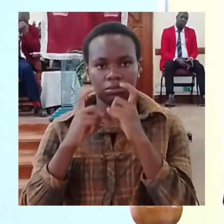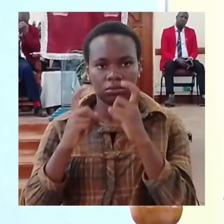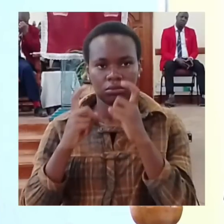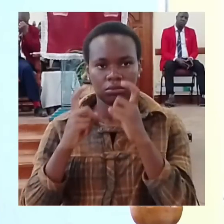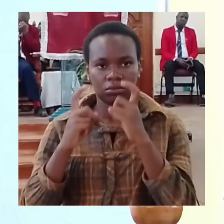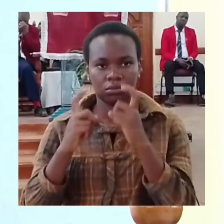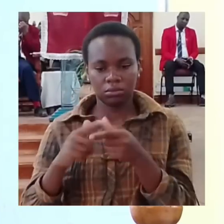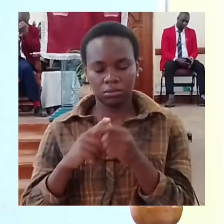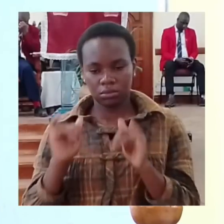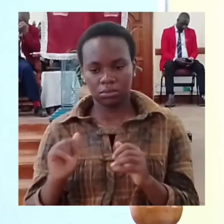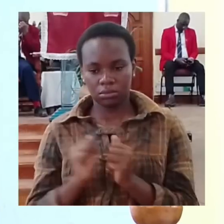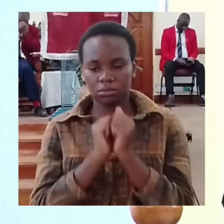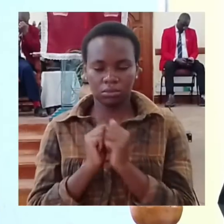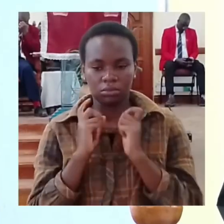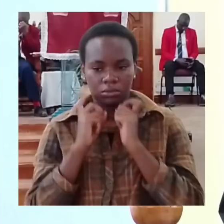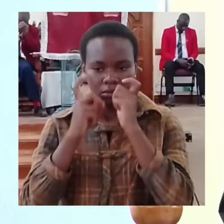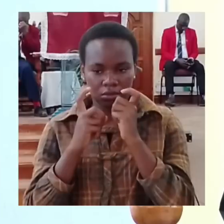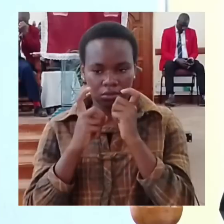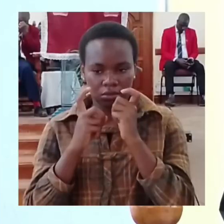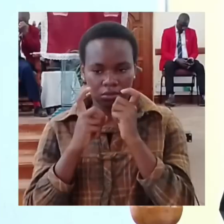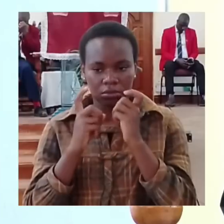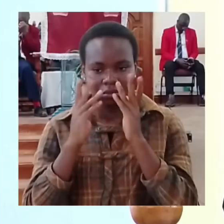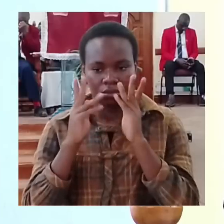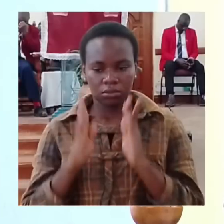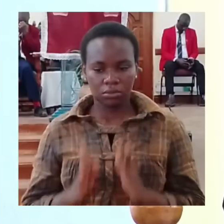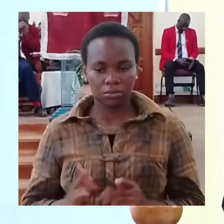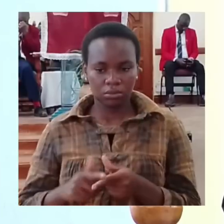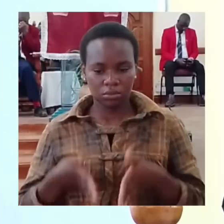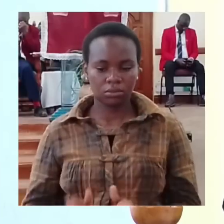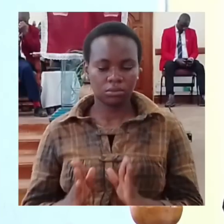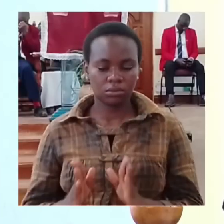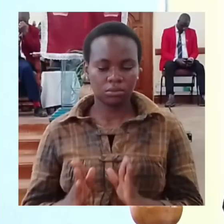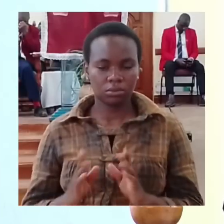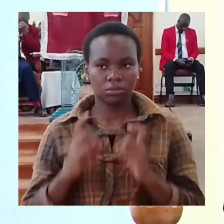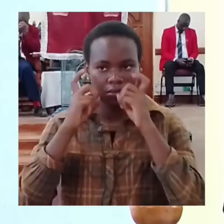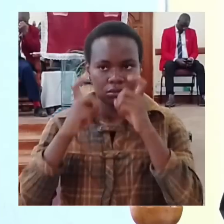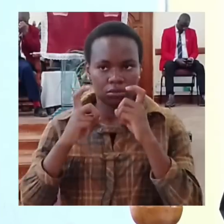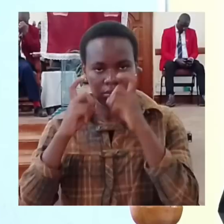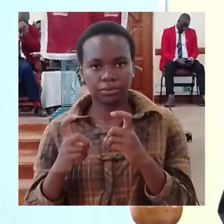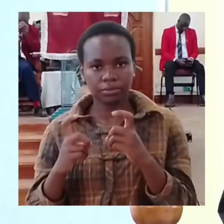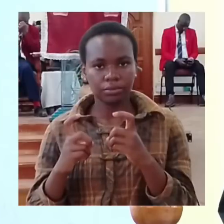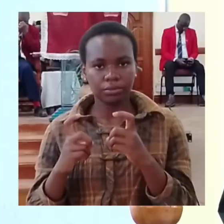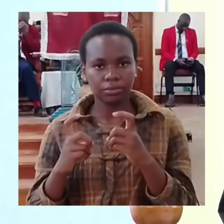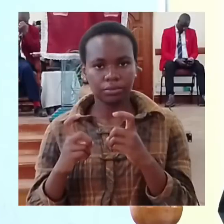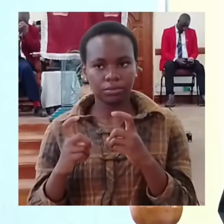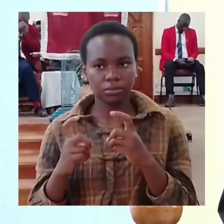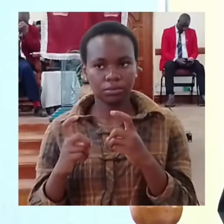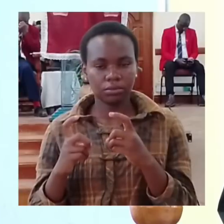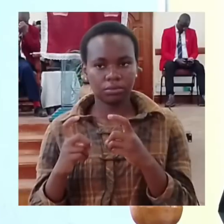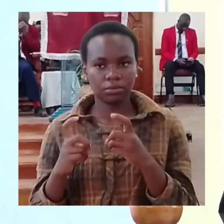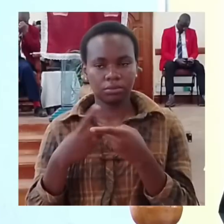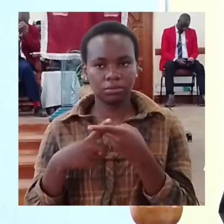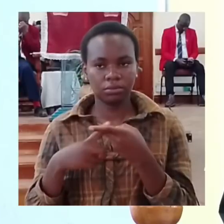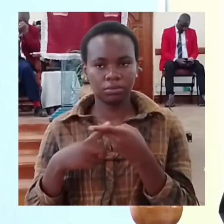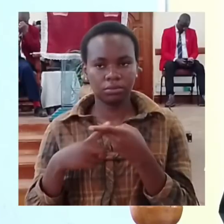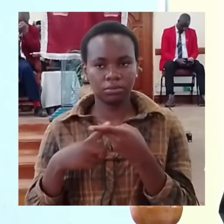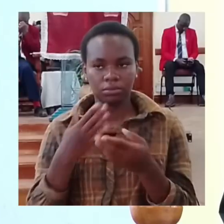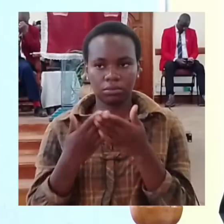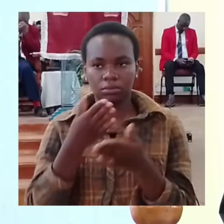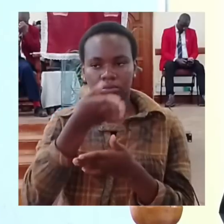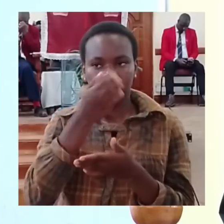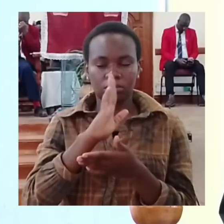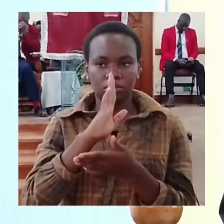aria tuikaranagia nao ni ehia, ona guciarwo twaciarĩirwo mehia-ini. No ni thengio